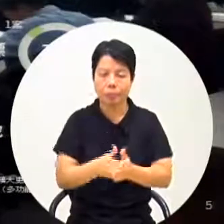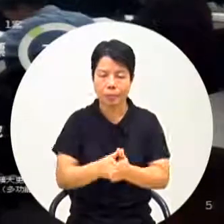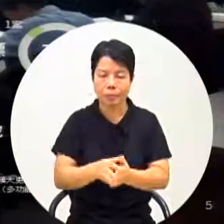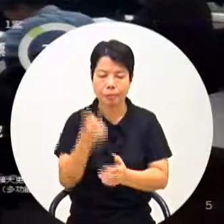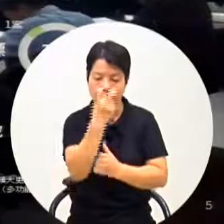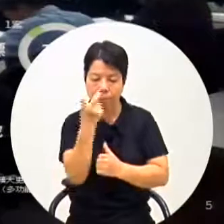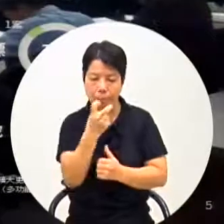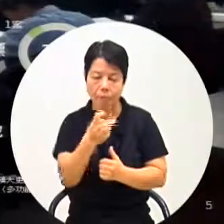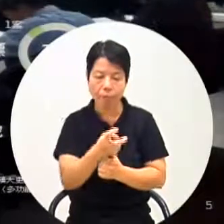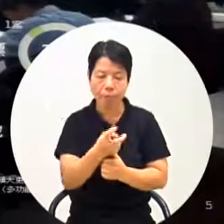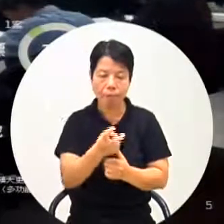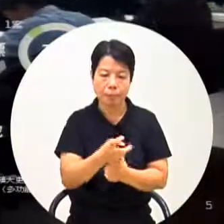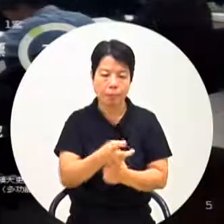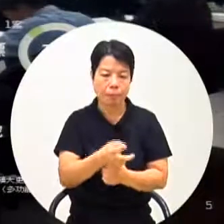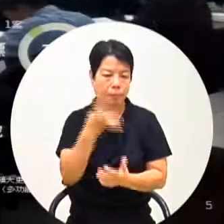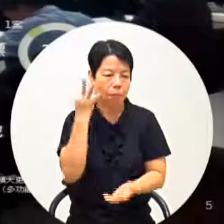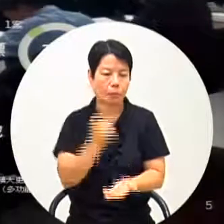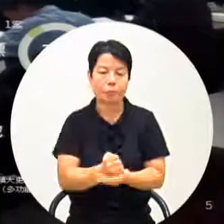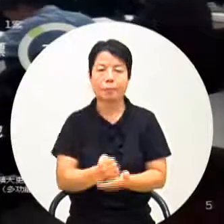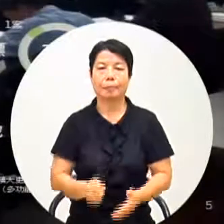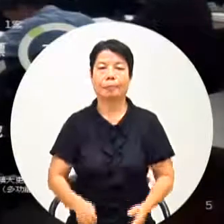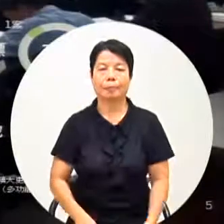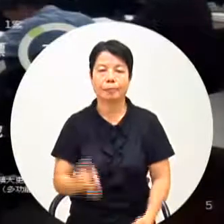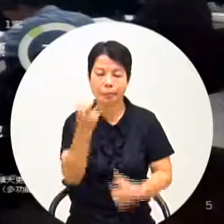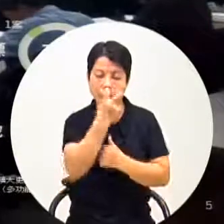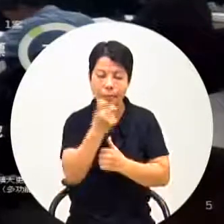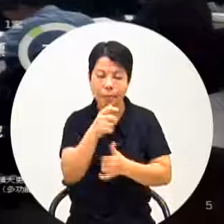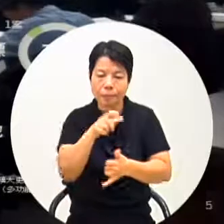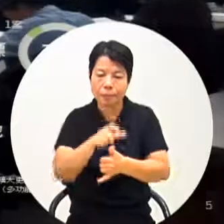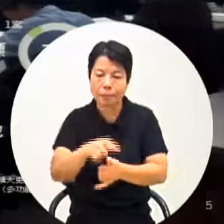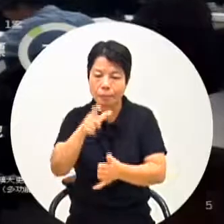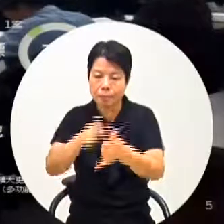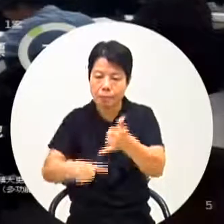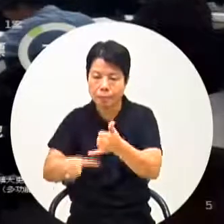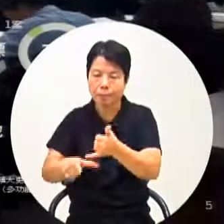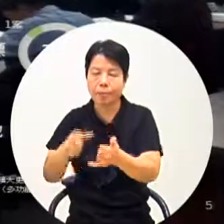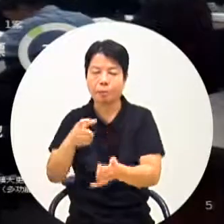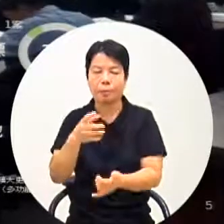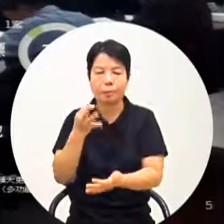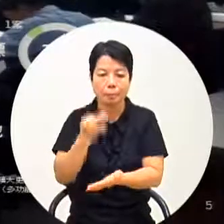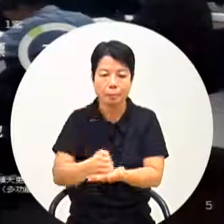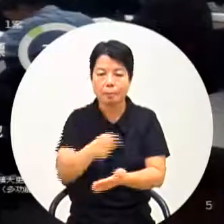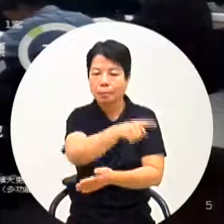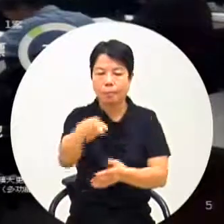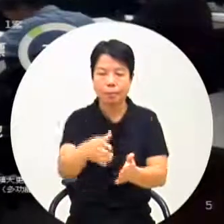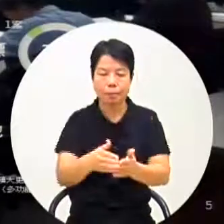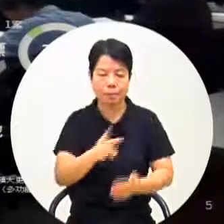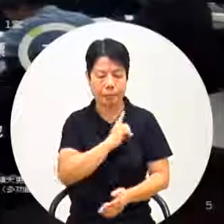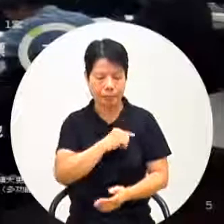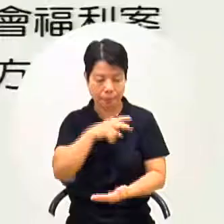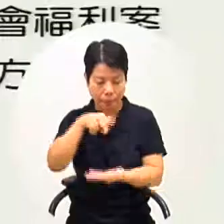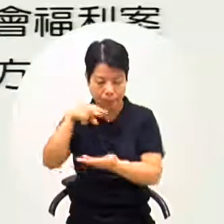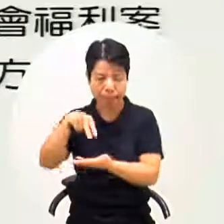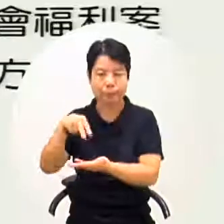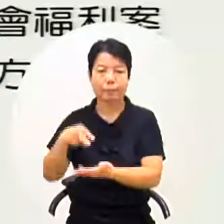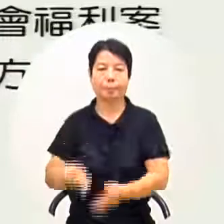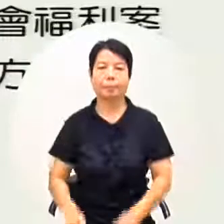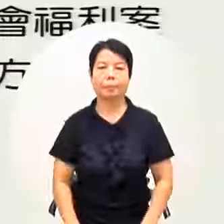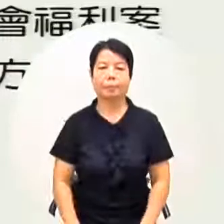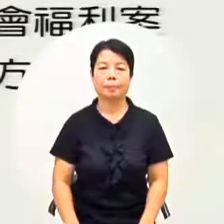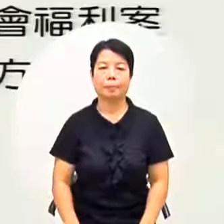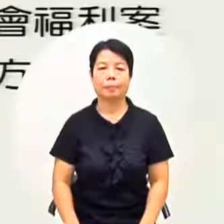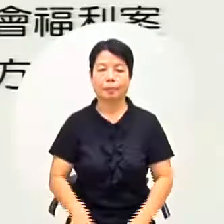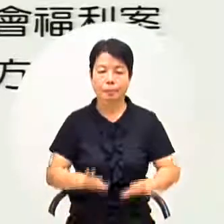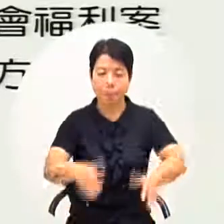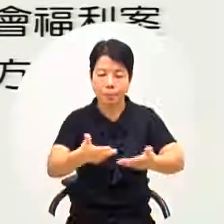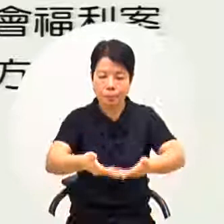的多啊。那有关于审议的案次及决议的状况呢，其实可以请大家来参阅。那我想我们来进行